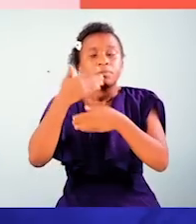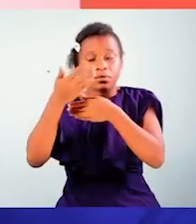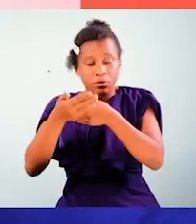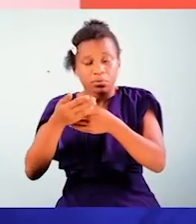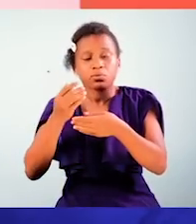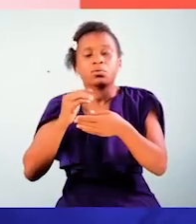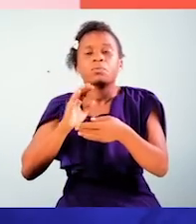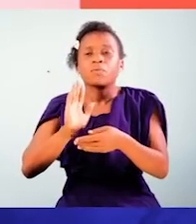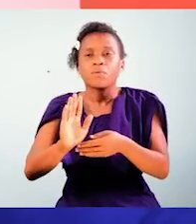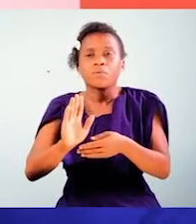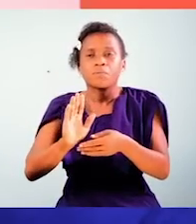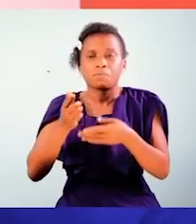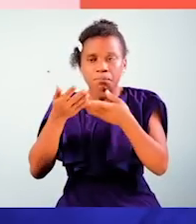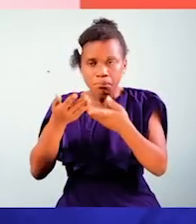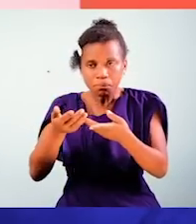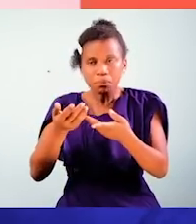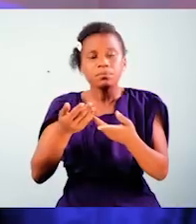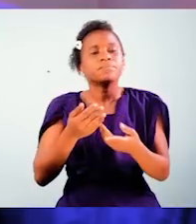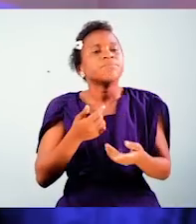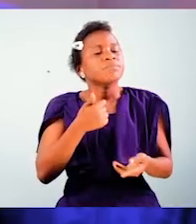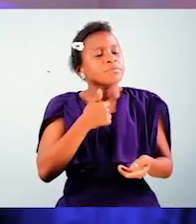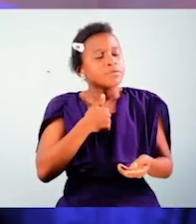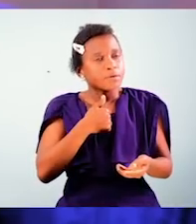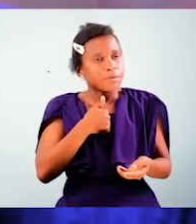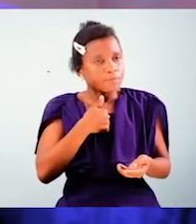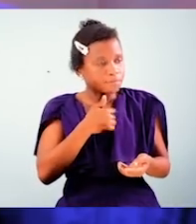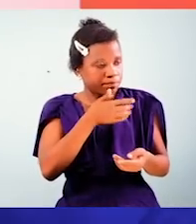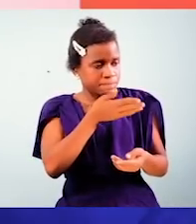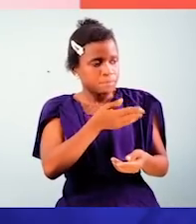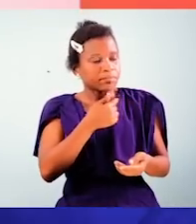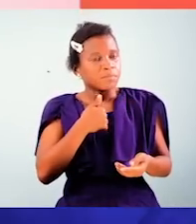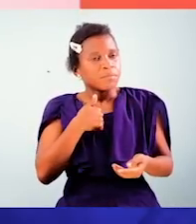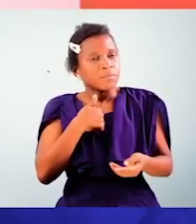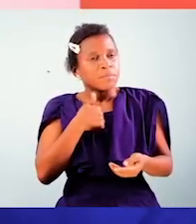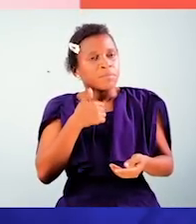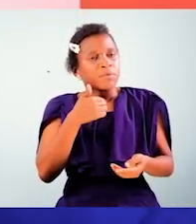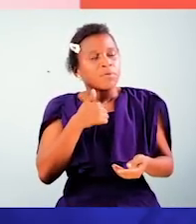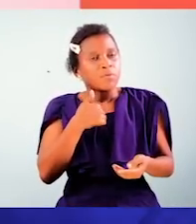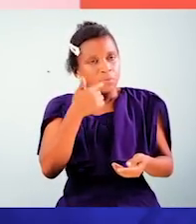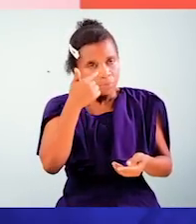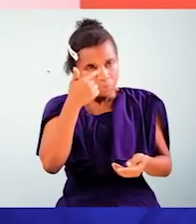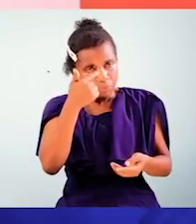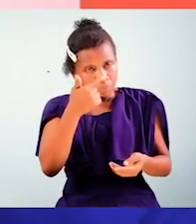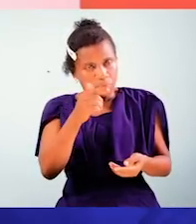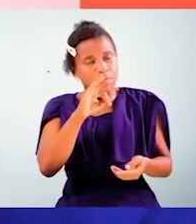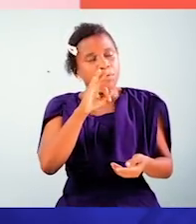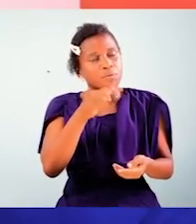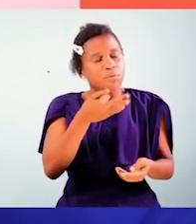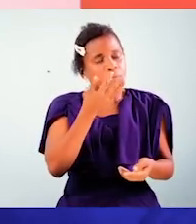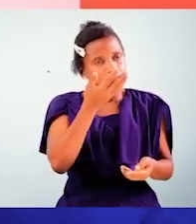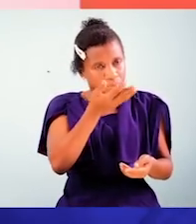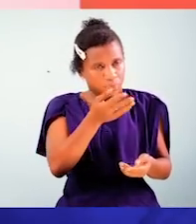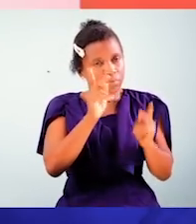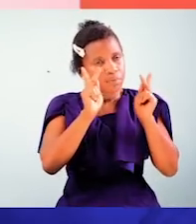na hisia zako kwenye hayo. Lakini natamani kujua wewe unaonaje kwamba CAG ana uwezo wa kutazama